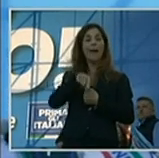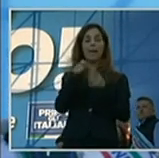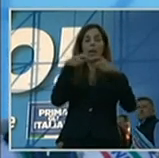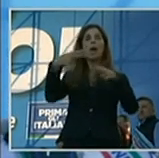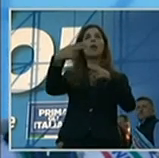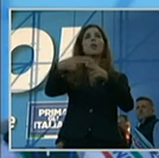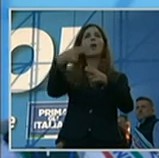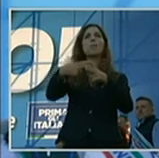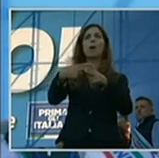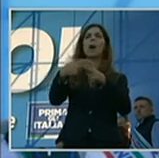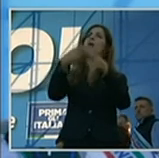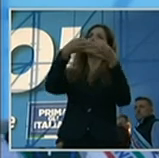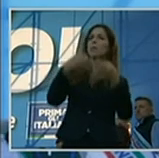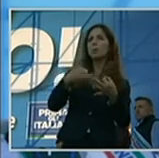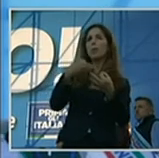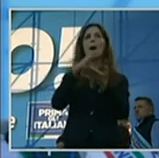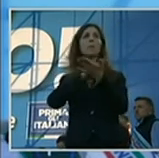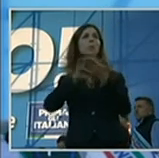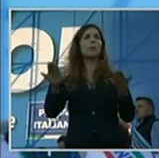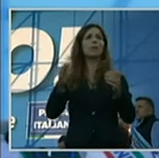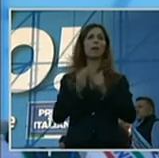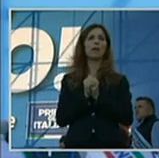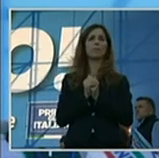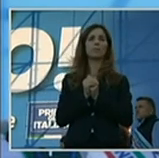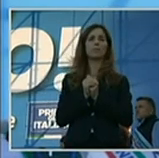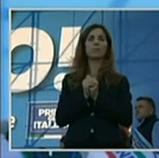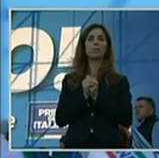più sicura e più pulita.